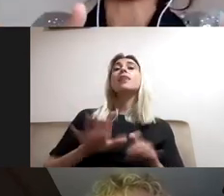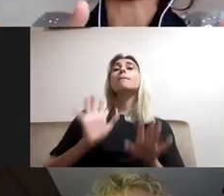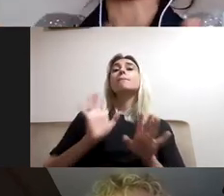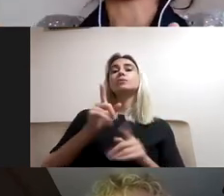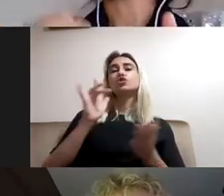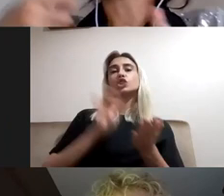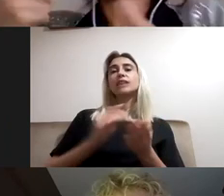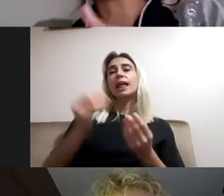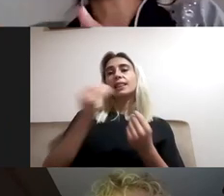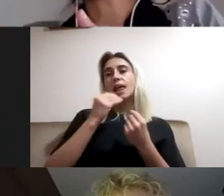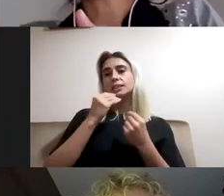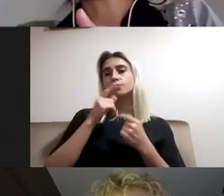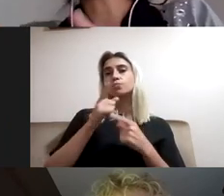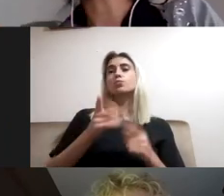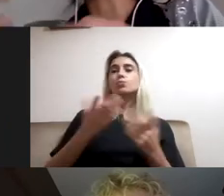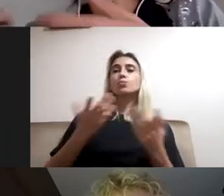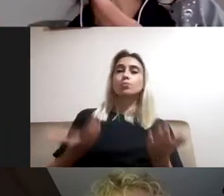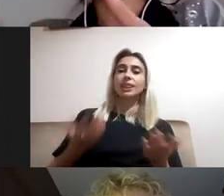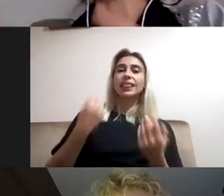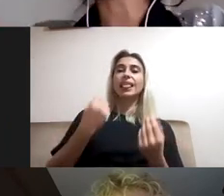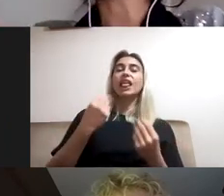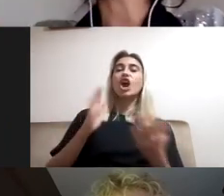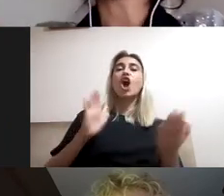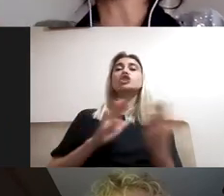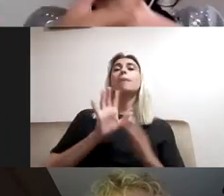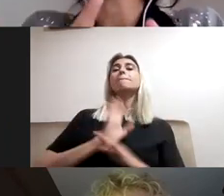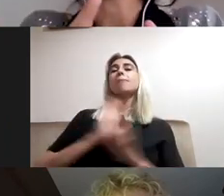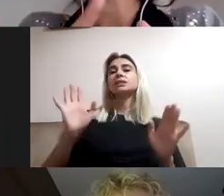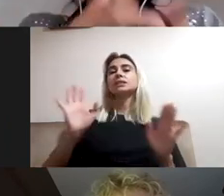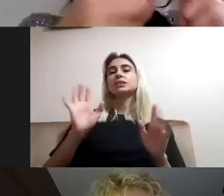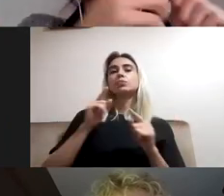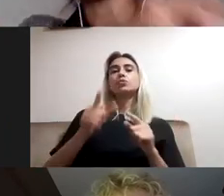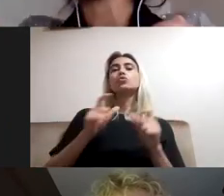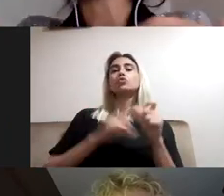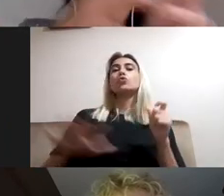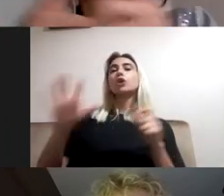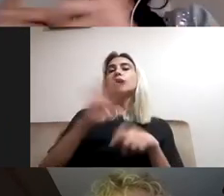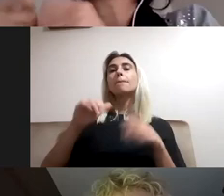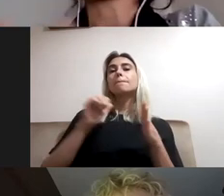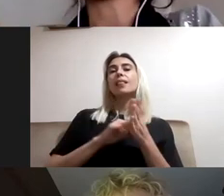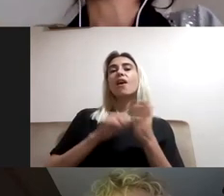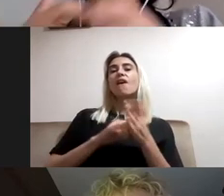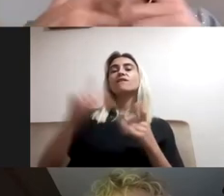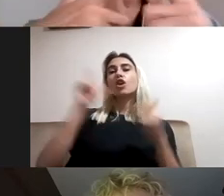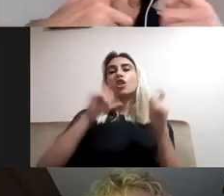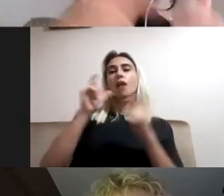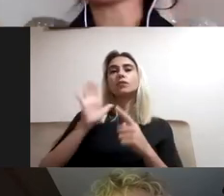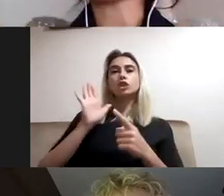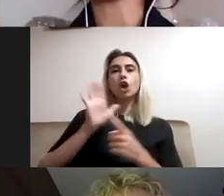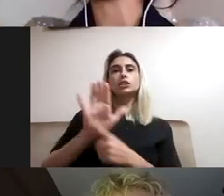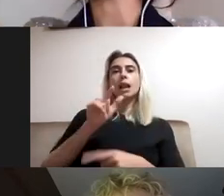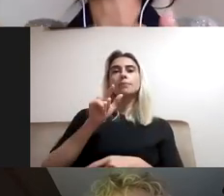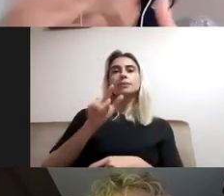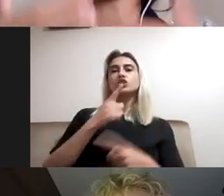ceza yeriz. Bu iyi karşılanmaz. Zaten şu anda sosyal medyada hemen fotoğraflanıp gösterilmesi,